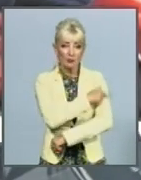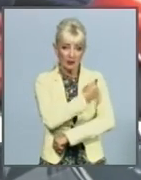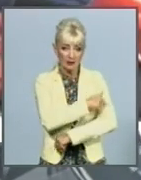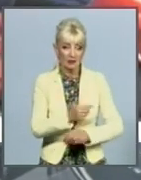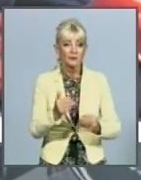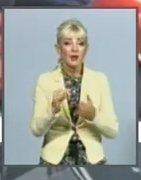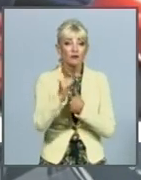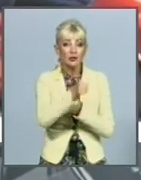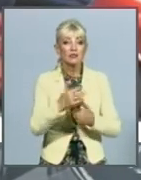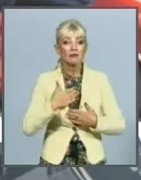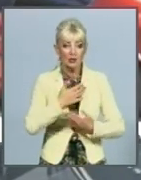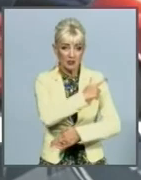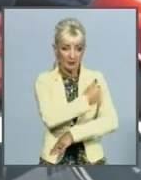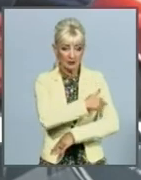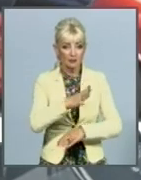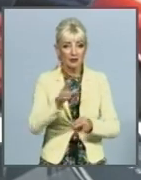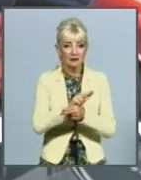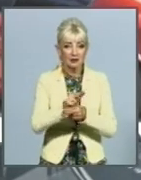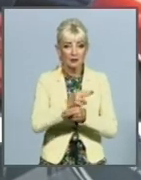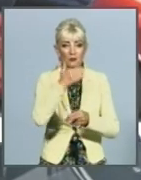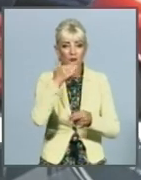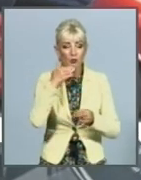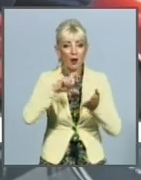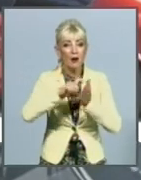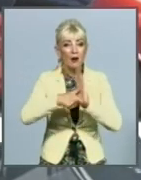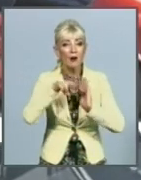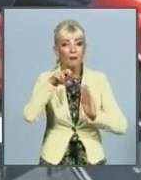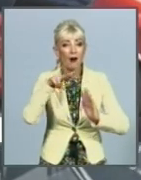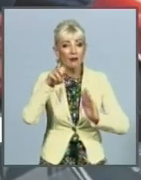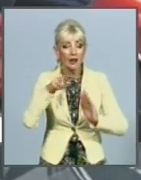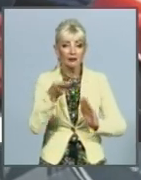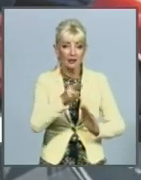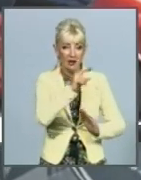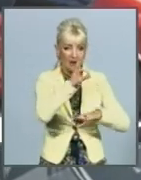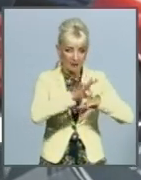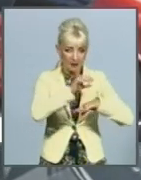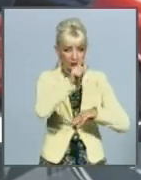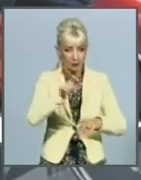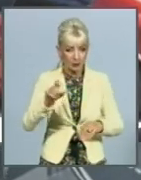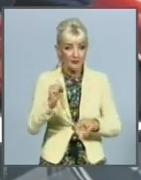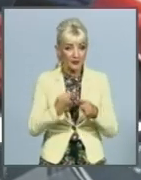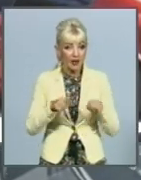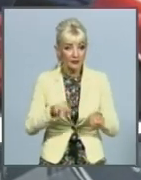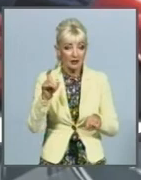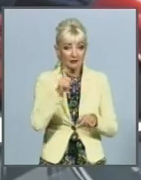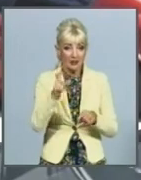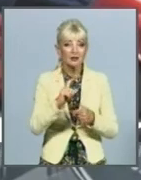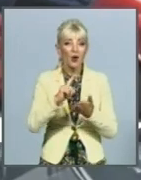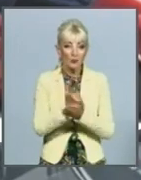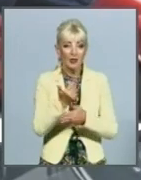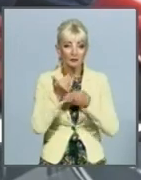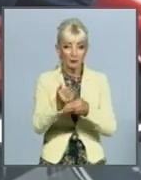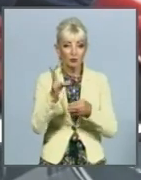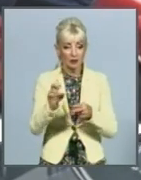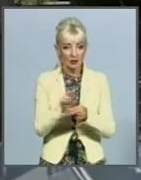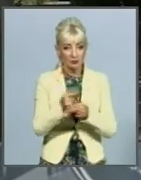частности, нашей клинике, были отремонтированы целый ряд палат для пациентов. А вот в этот раз он снова-таки помог на